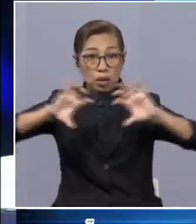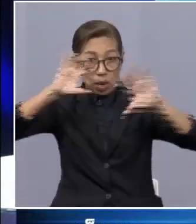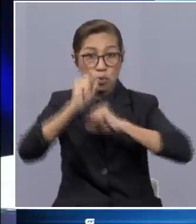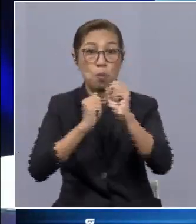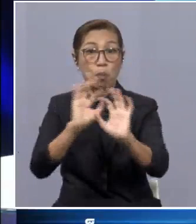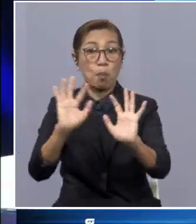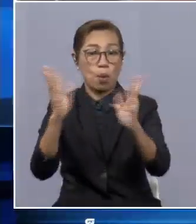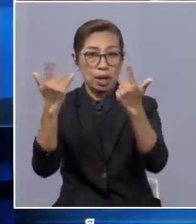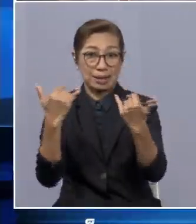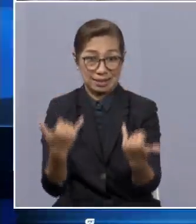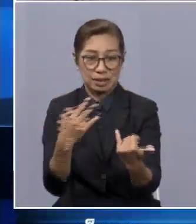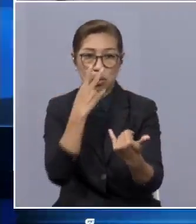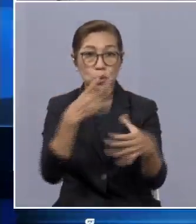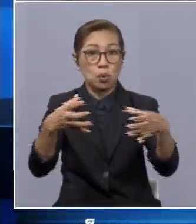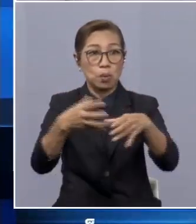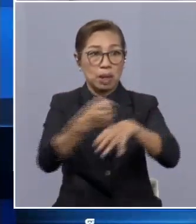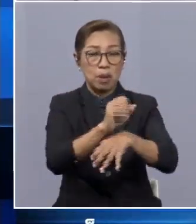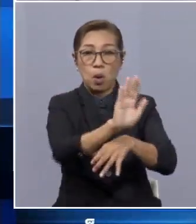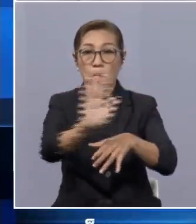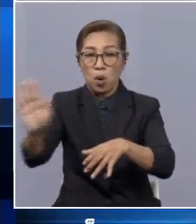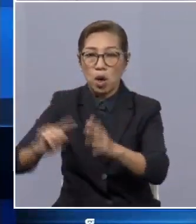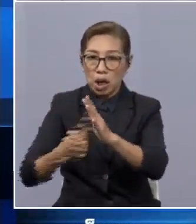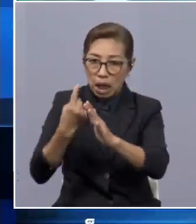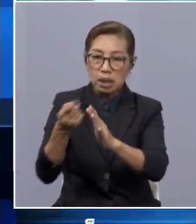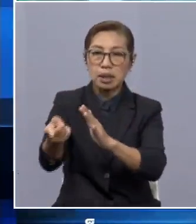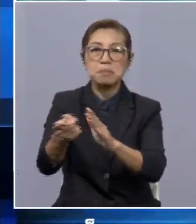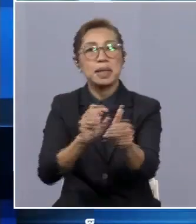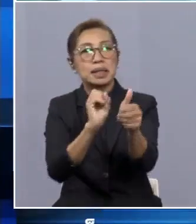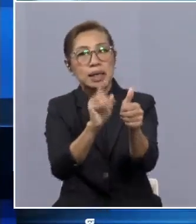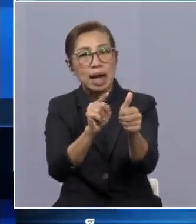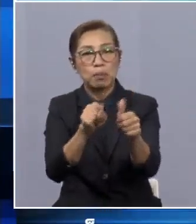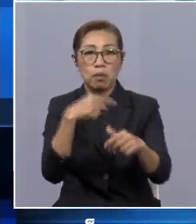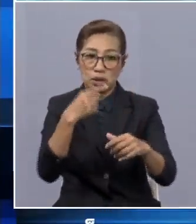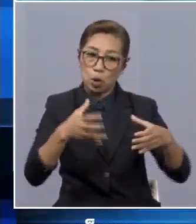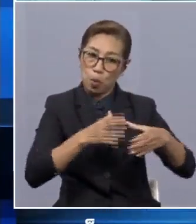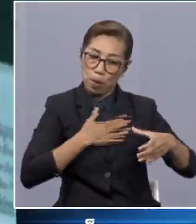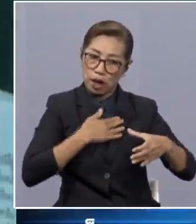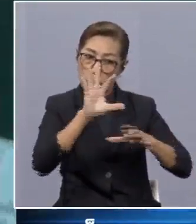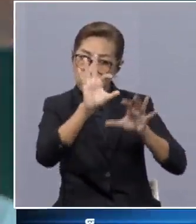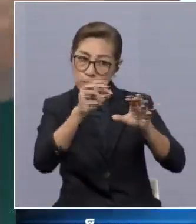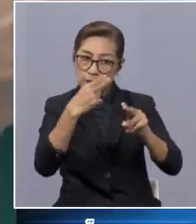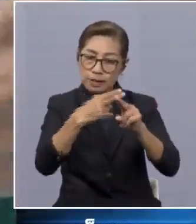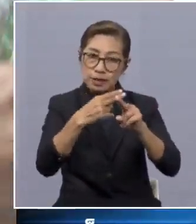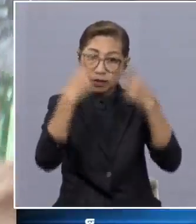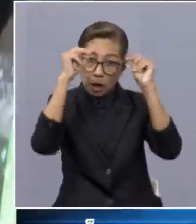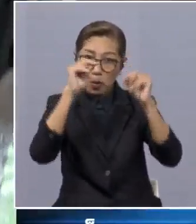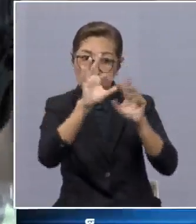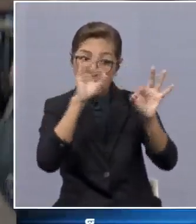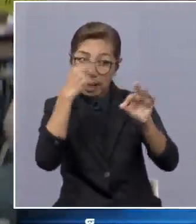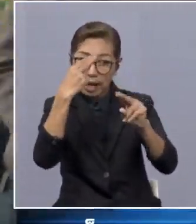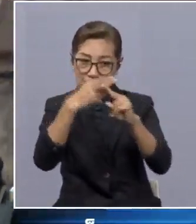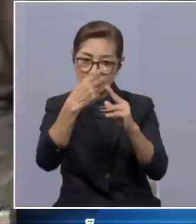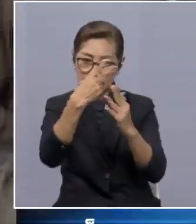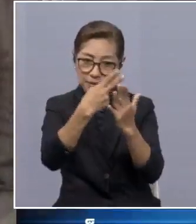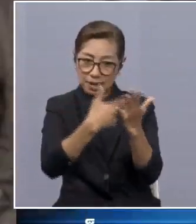พรรคการเมืองเปิดตัวกันทยอยกันเนี่ยนะครับในช่วงที่ผ่านมาเรื่องของแคนดิเดตนายกในนามของพรรคการเมืองใช่ไหมครับก็เดี๋ยวจับตาเพื่อไทยอะไรกันด้วยที่จะต้